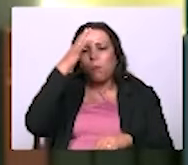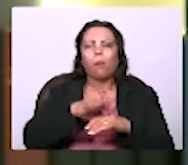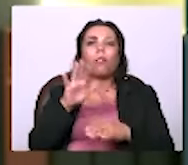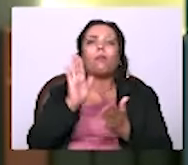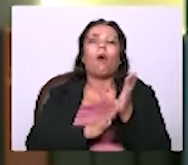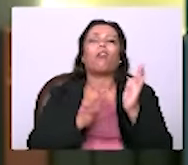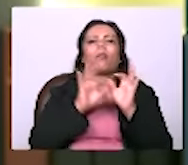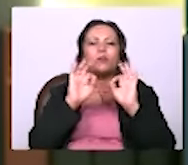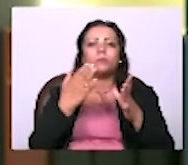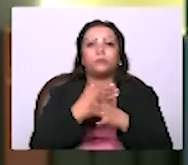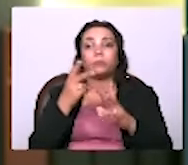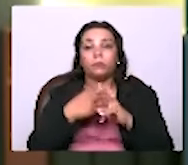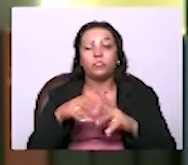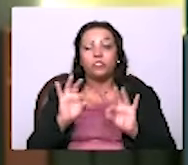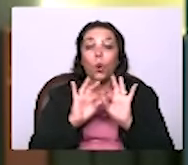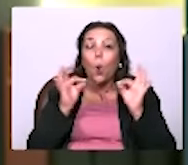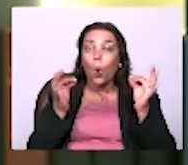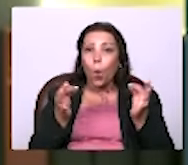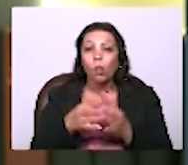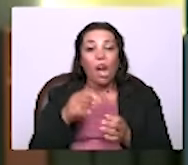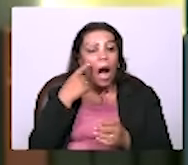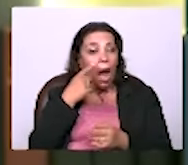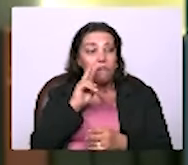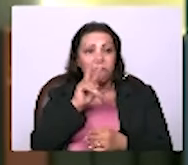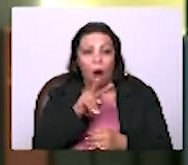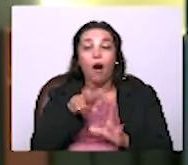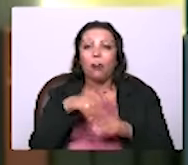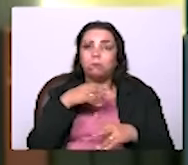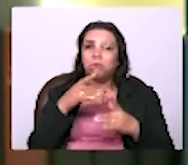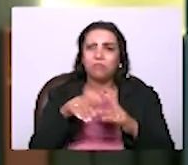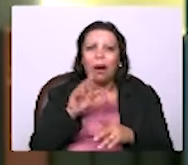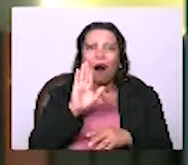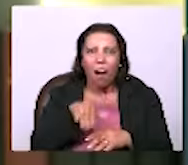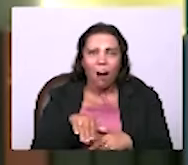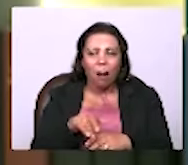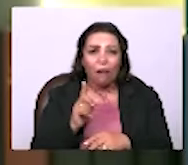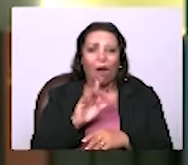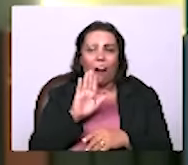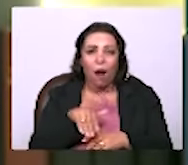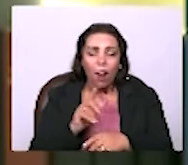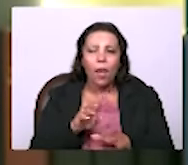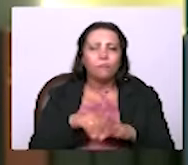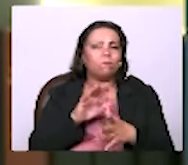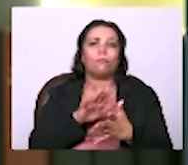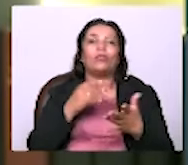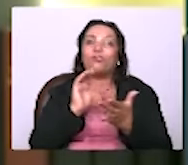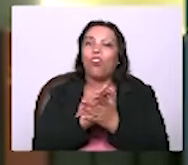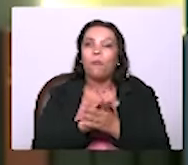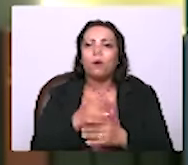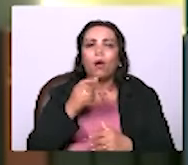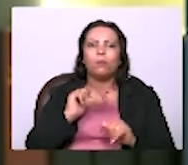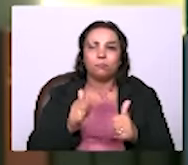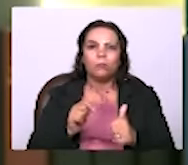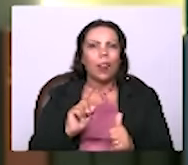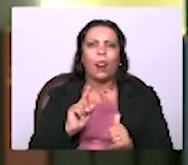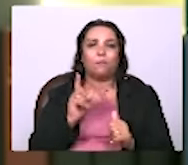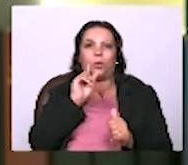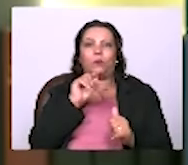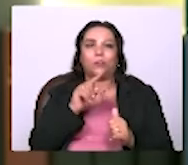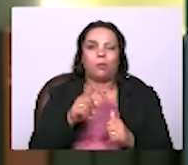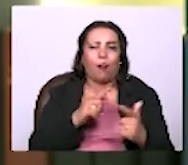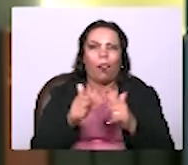كتير مترددين وممكن يبقى في محيط اسرتنا ومحيط عائلتنا ومحيط العمل والاصدقاء لكن الموضوع محتاج